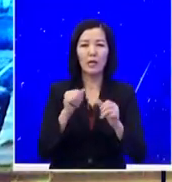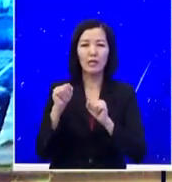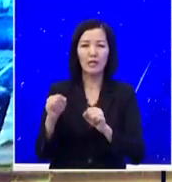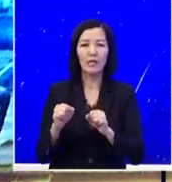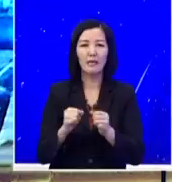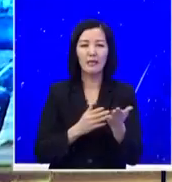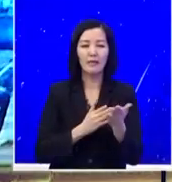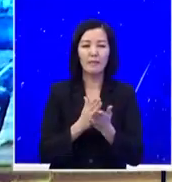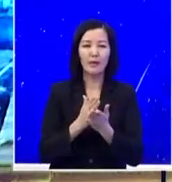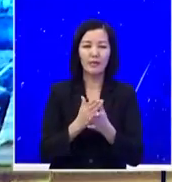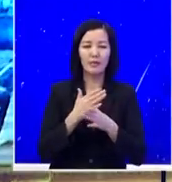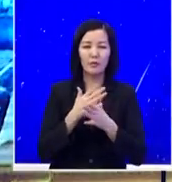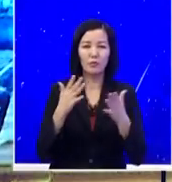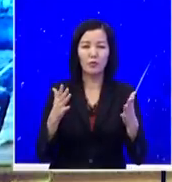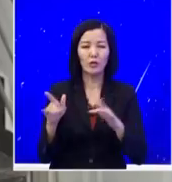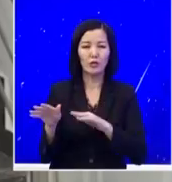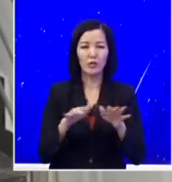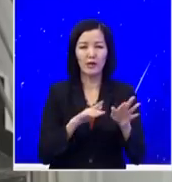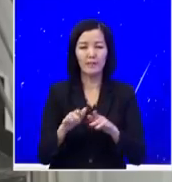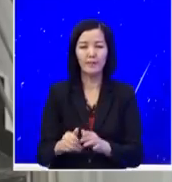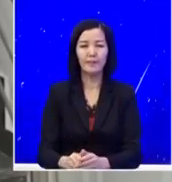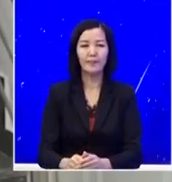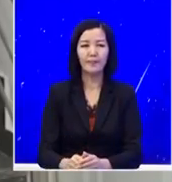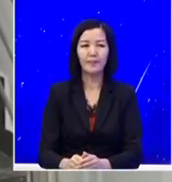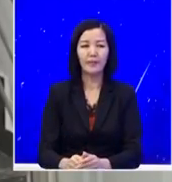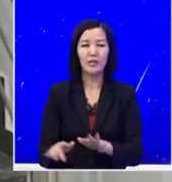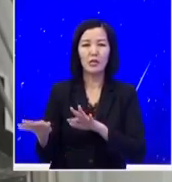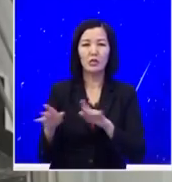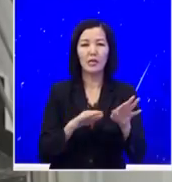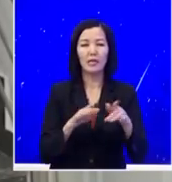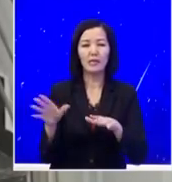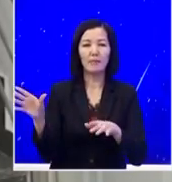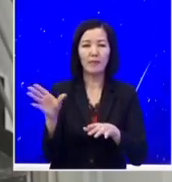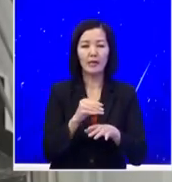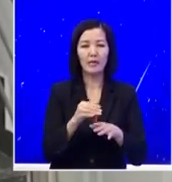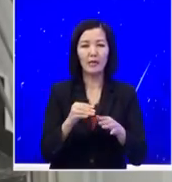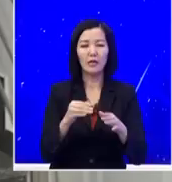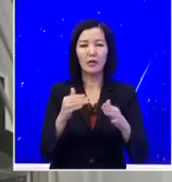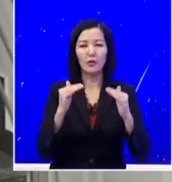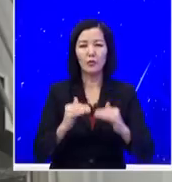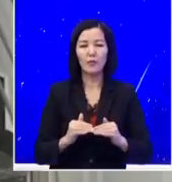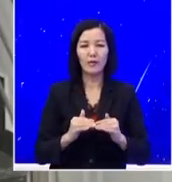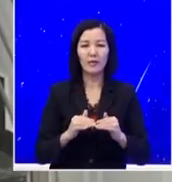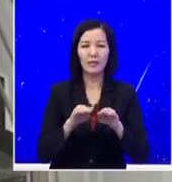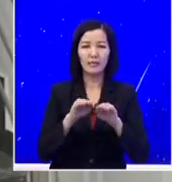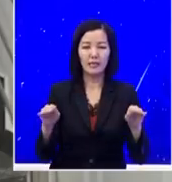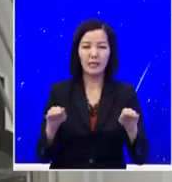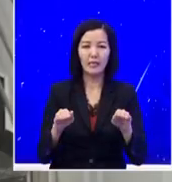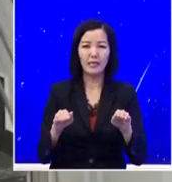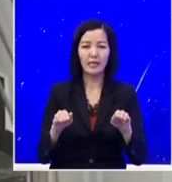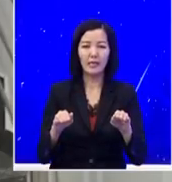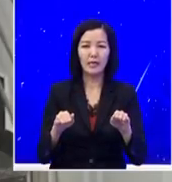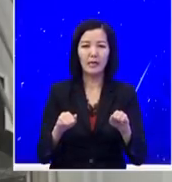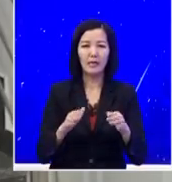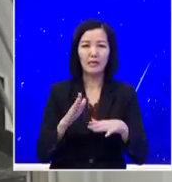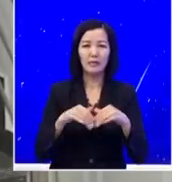алуға арналған бағыттың бірі. Бұл жерде шараның бәрі төменгі деңгейдегі мамандарға ғана шара қолданған. Біз енді